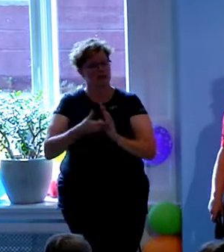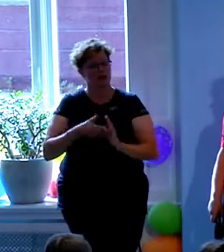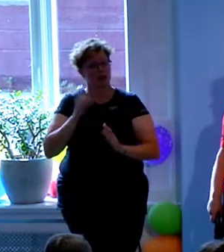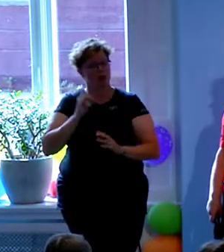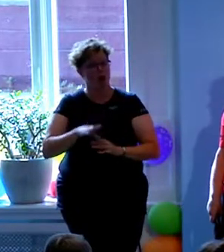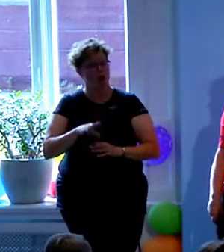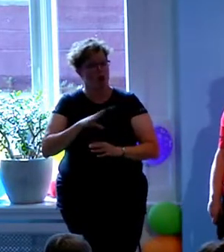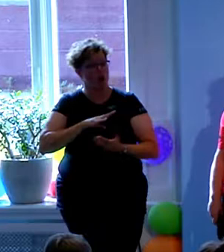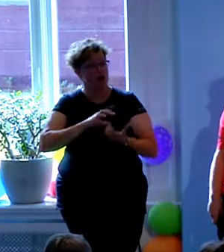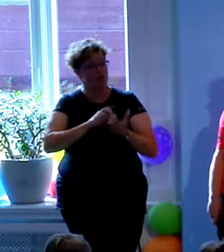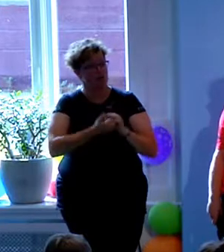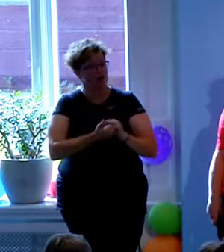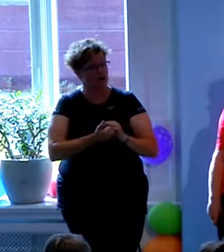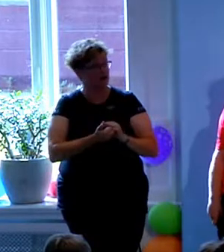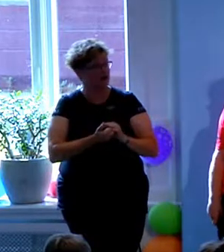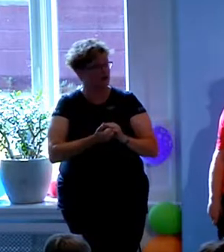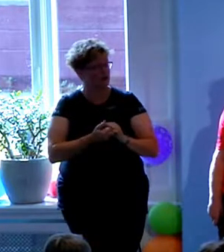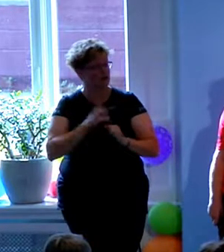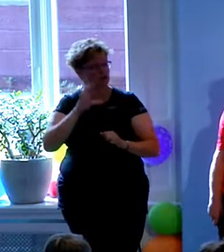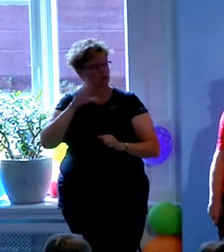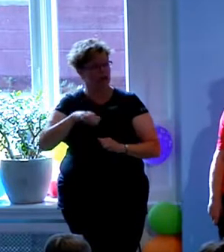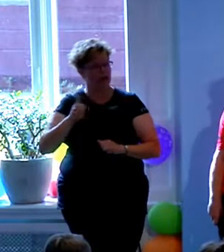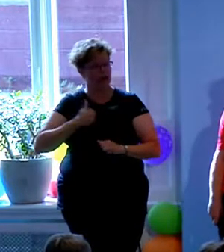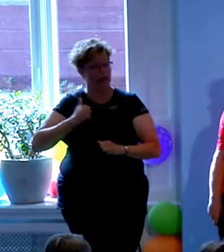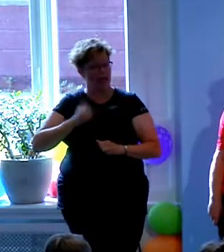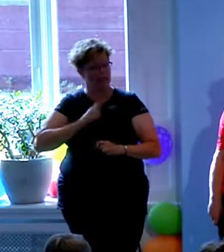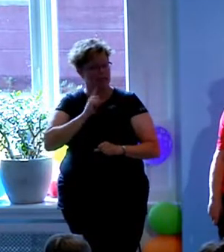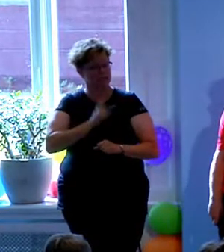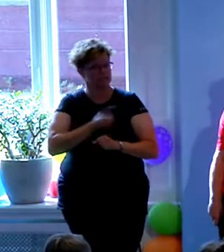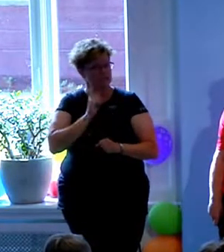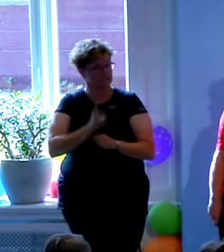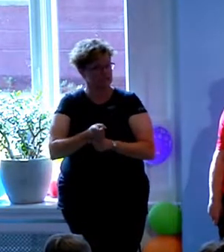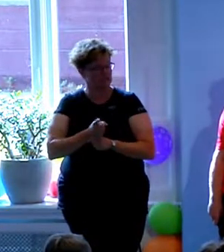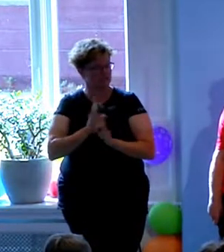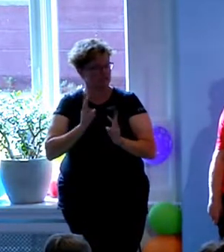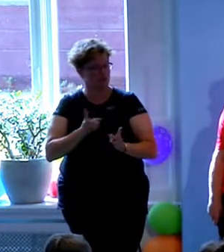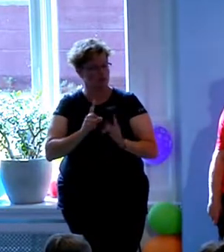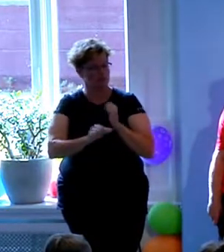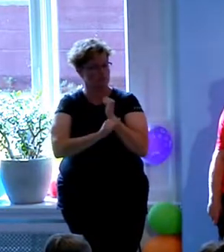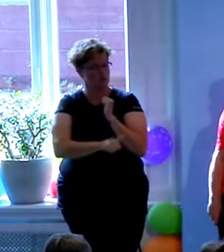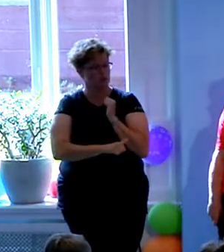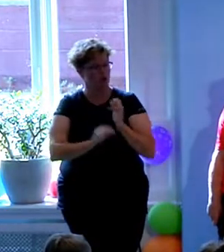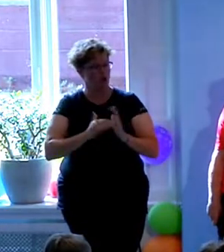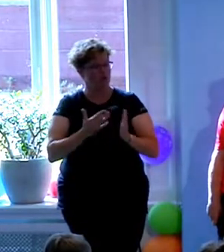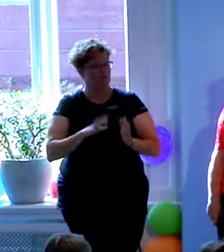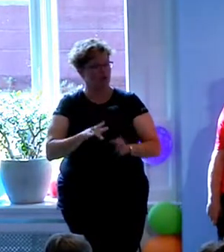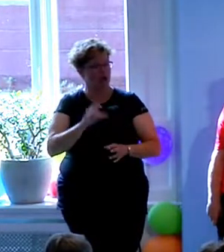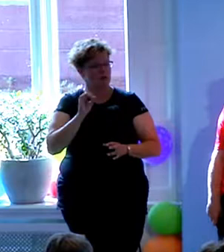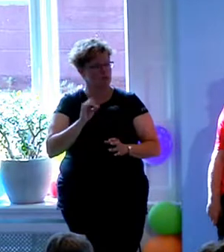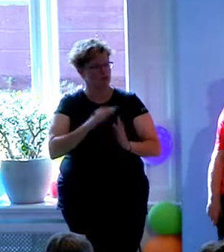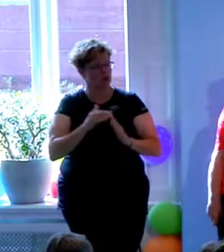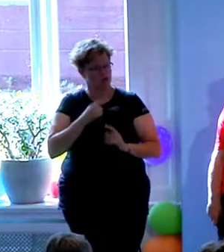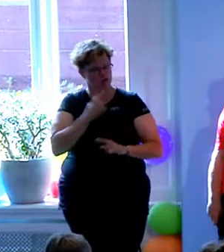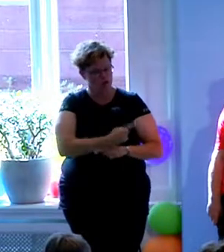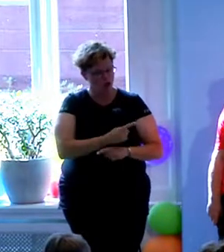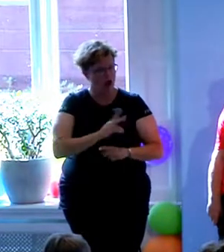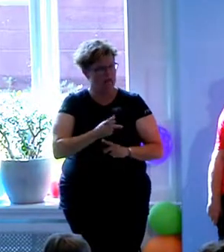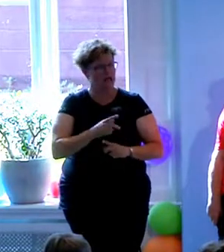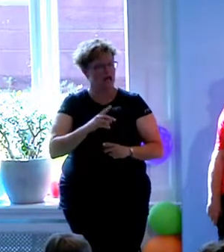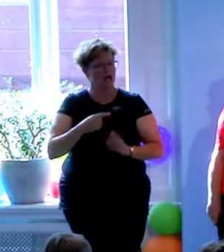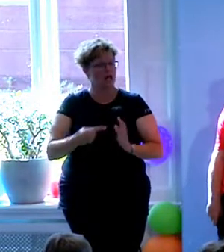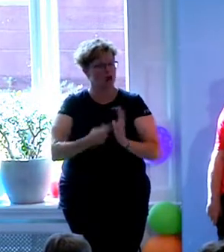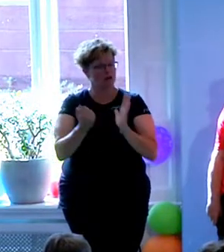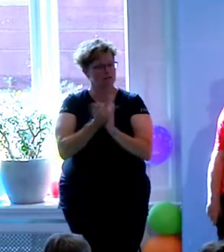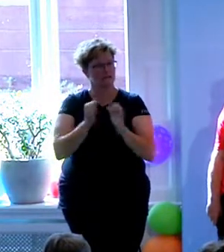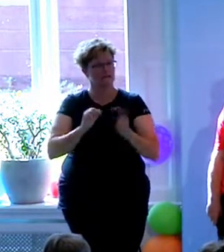att ha ett förändrat statligt ägardirektiv i, ja, men som en modell av det som Malmö kör, eller behöver lagstiftningen ändras på